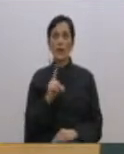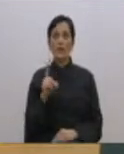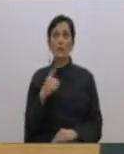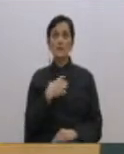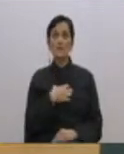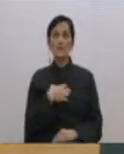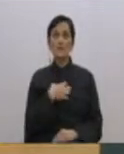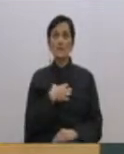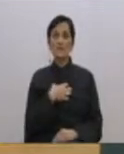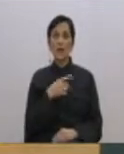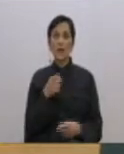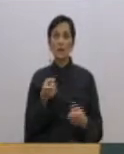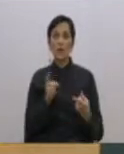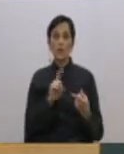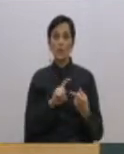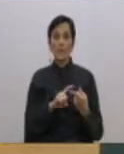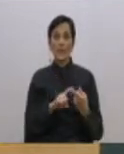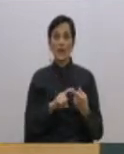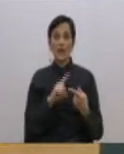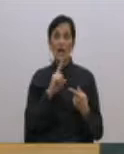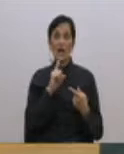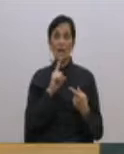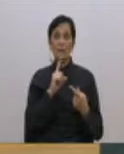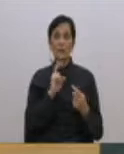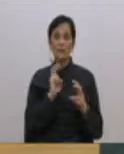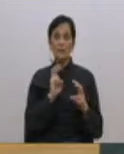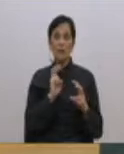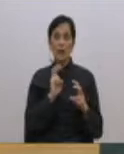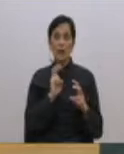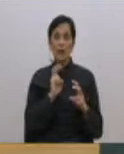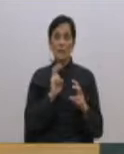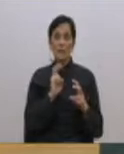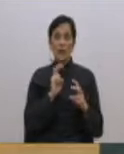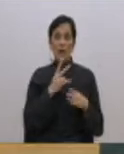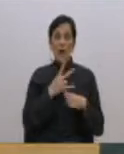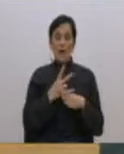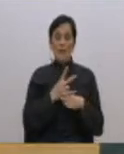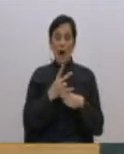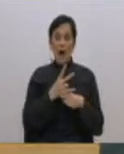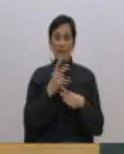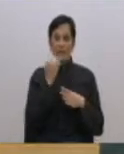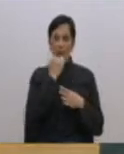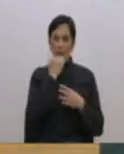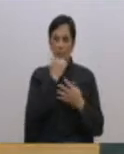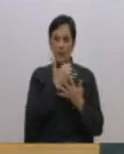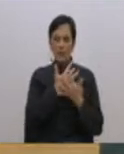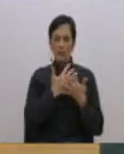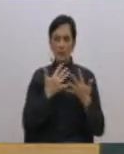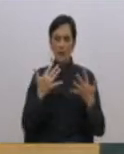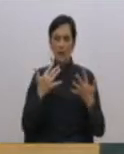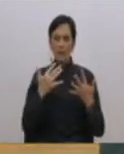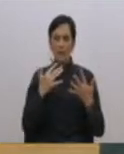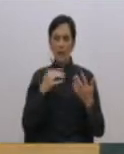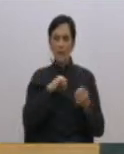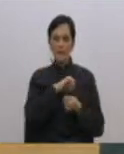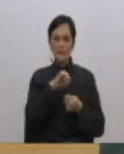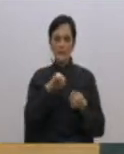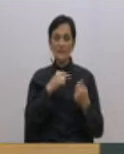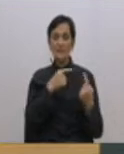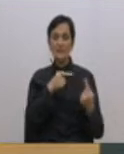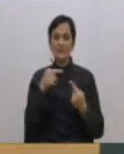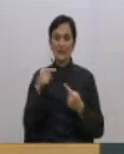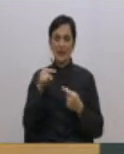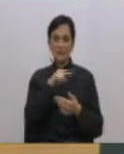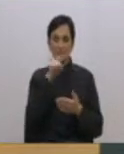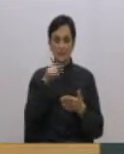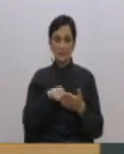Ramezilitatea ce e heba, radiațiul da, mamne niptiere pe bis, când vom și avea bisa de scoat, se sacit hers,